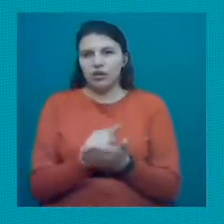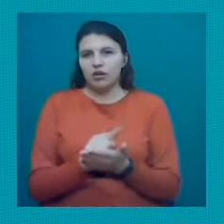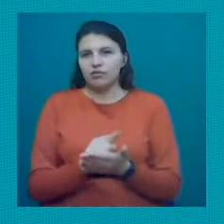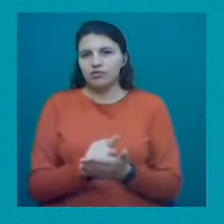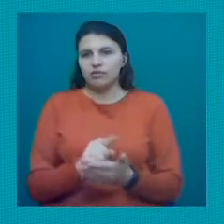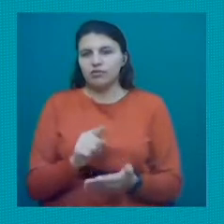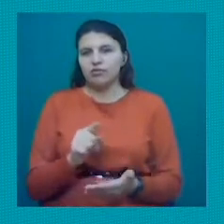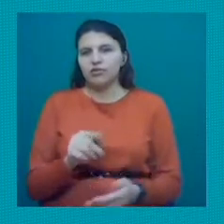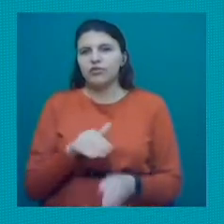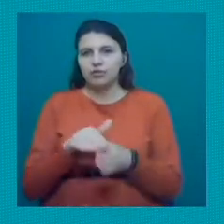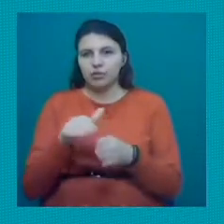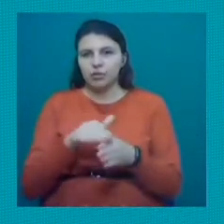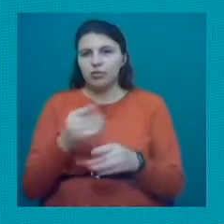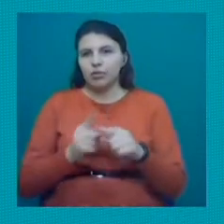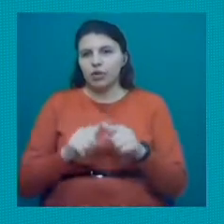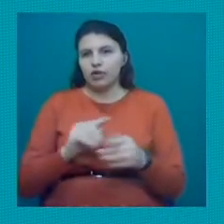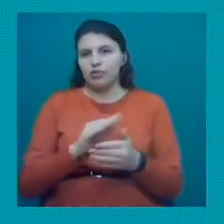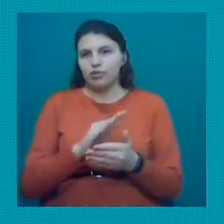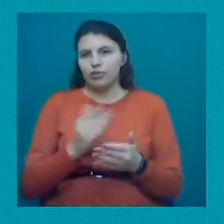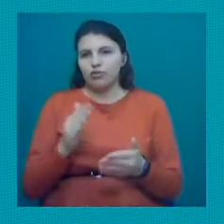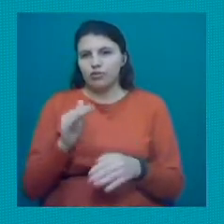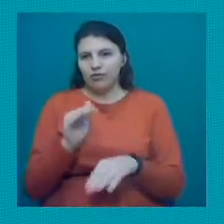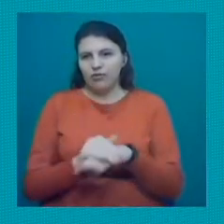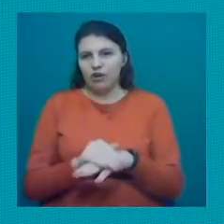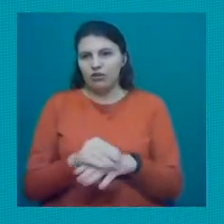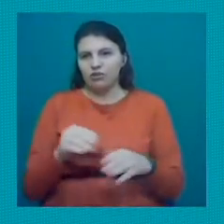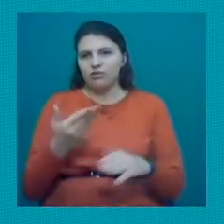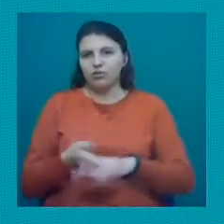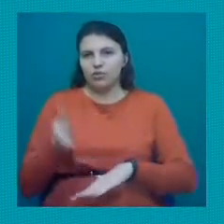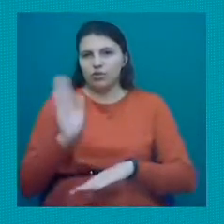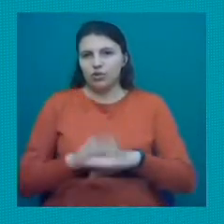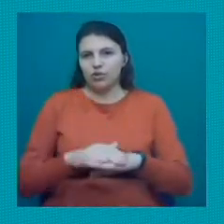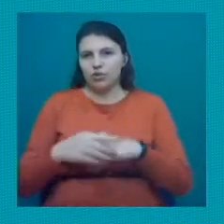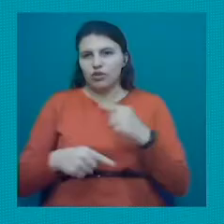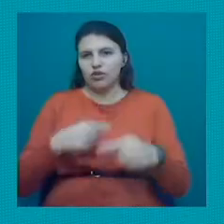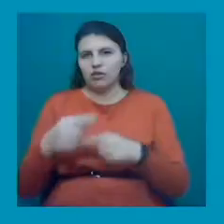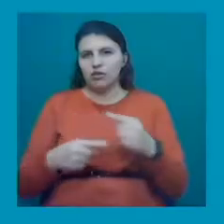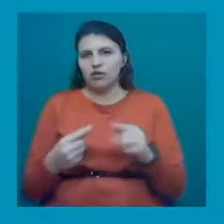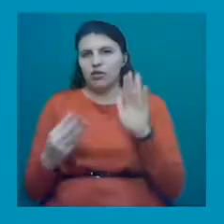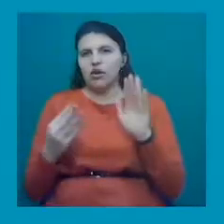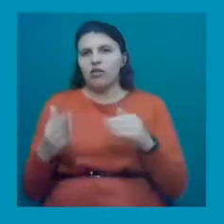що спричинило тяжкі наслідки. Максимальне покарання – до 8 років позбавлення волі.